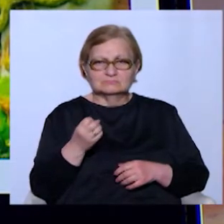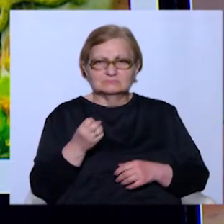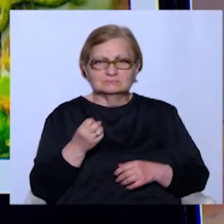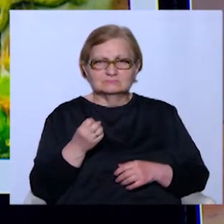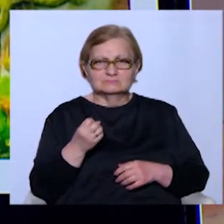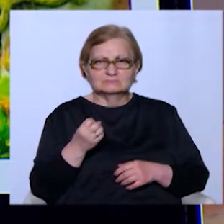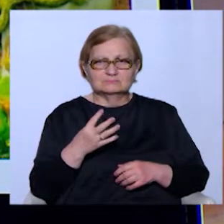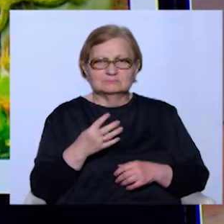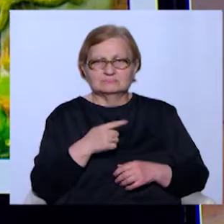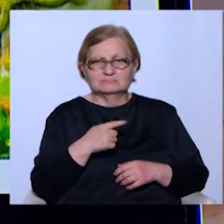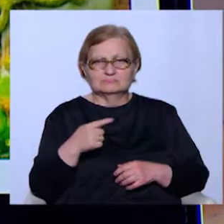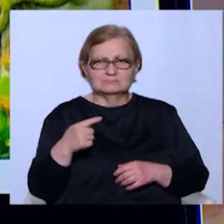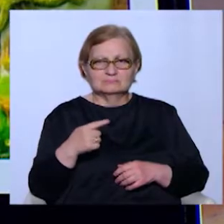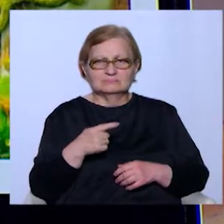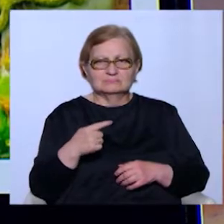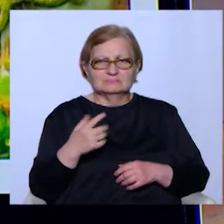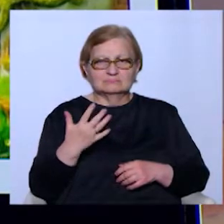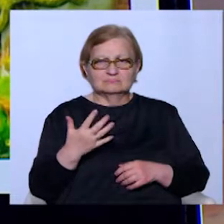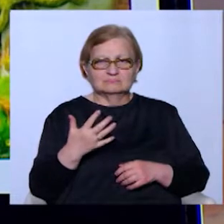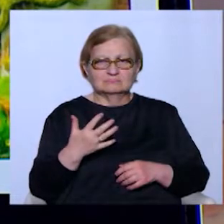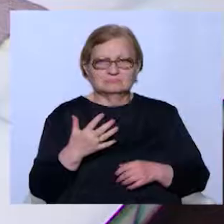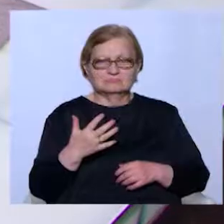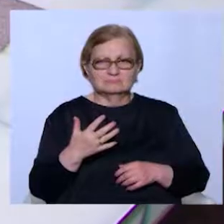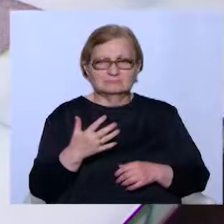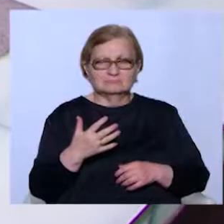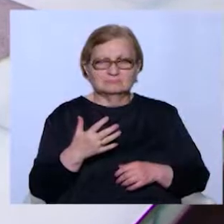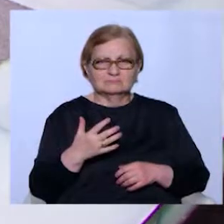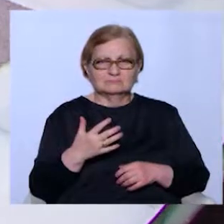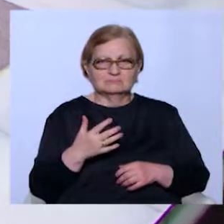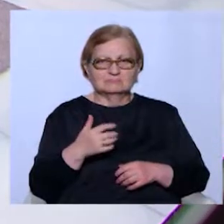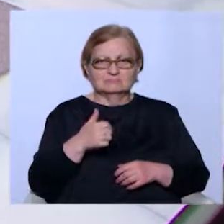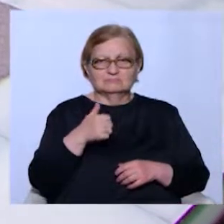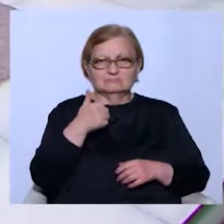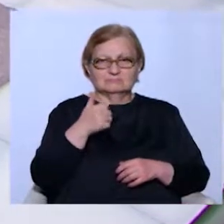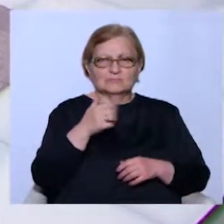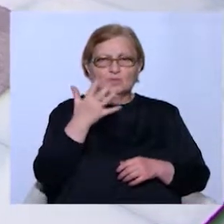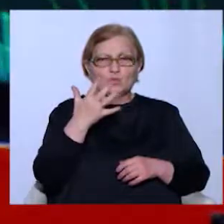რამდენია 14-ს? გავიხსენოთ, როგორ ვაკლებდით 5-ს. ესე იგი, 5 უნდა